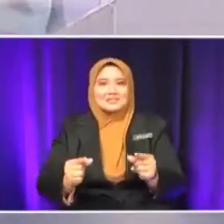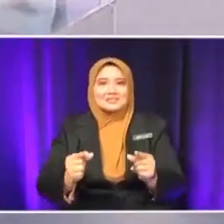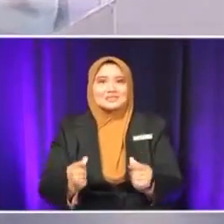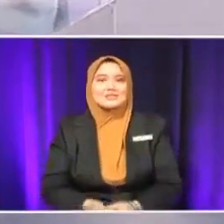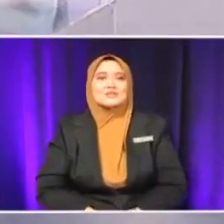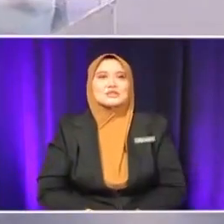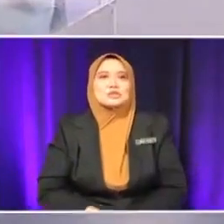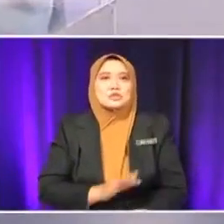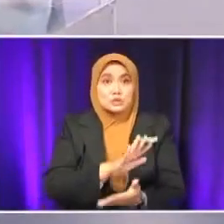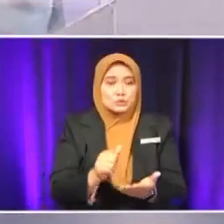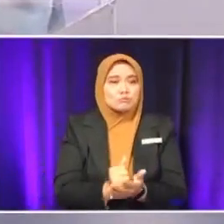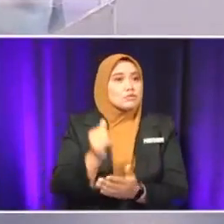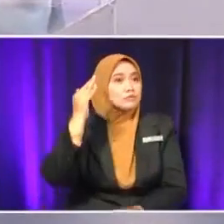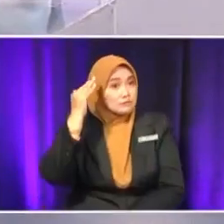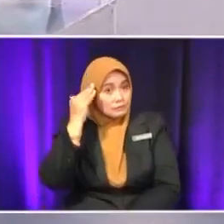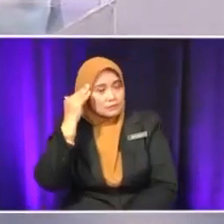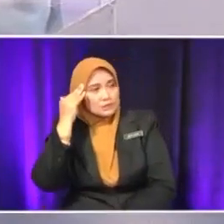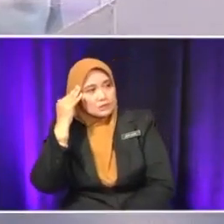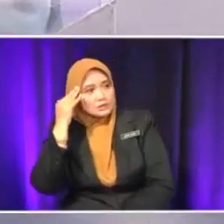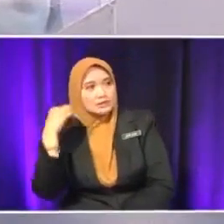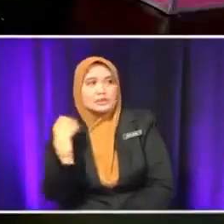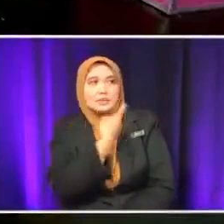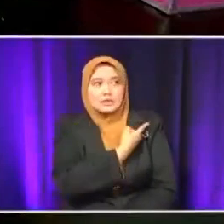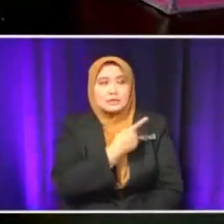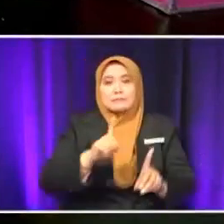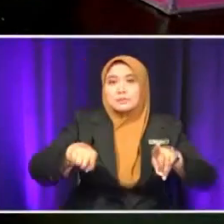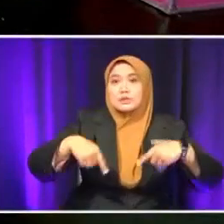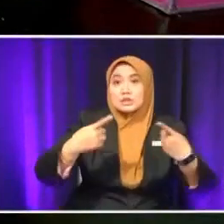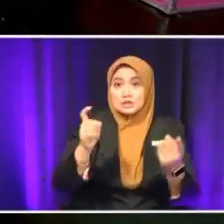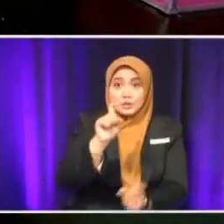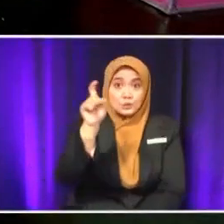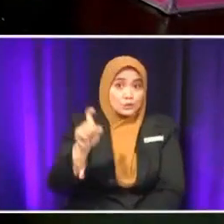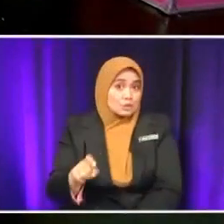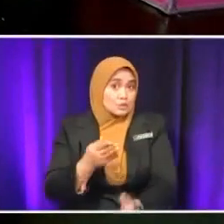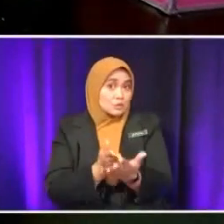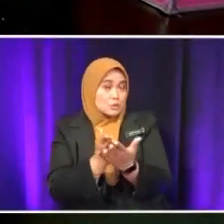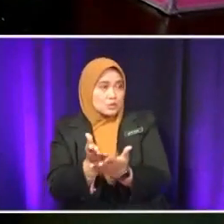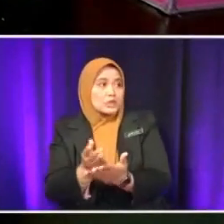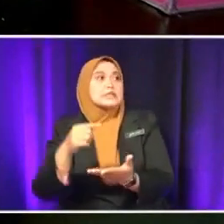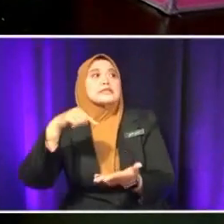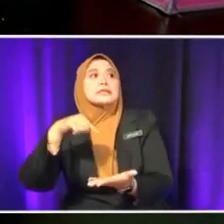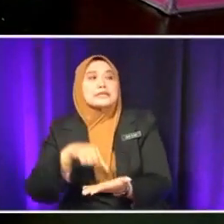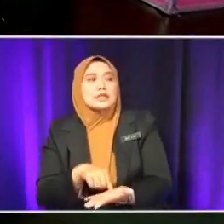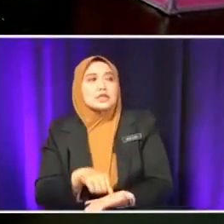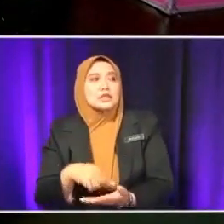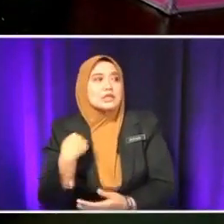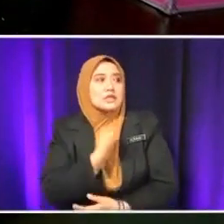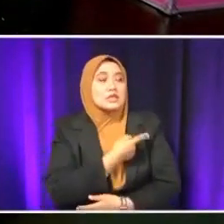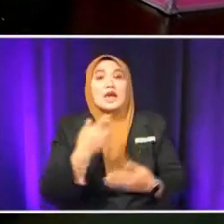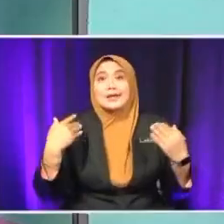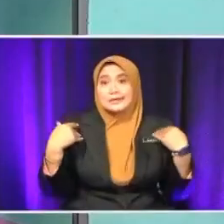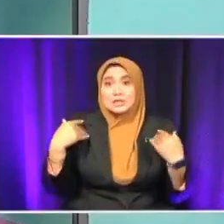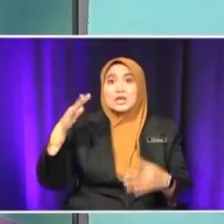jadi maknanya semua dah faham yang ini. Ya. Yeah. Kita pergi ke soalan seterusnya. Boleh cikgu. Yang ini, kita ada 5 bucu